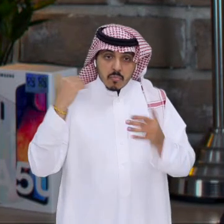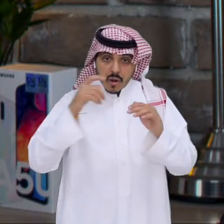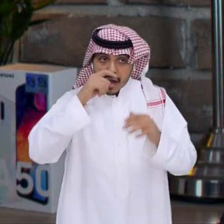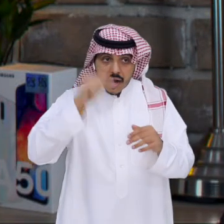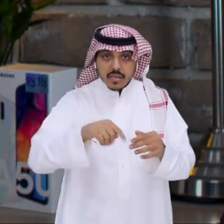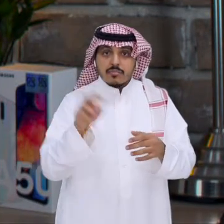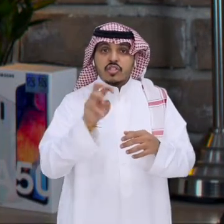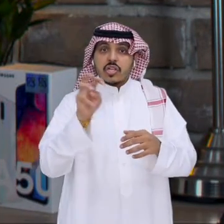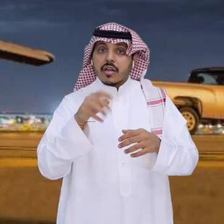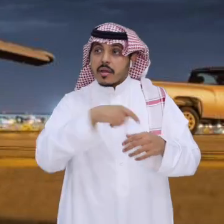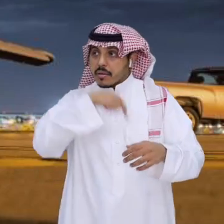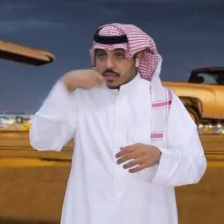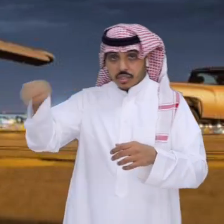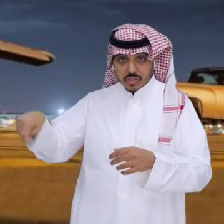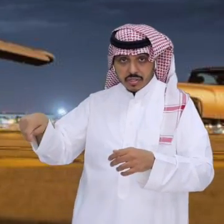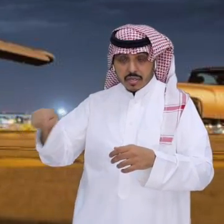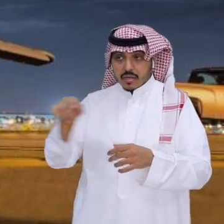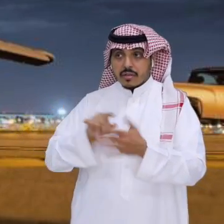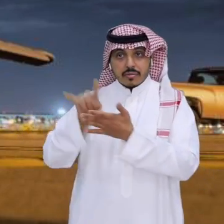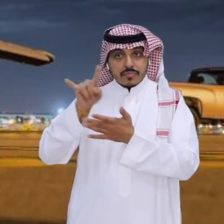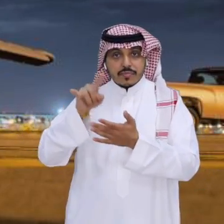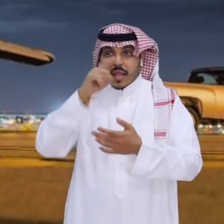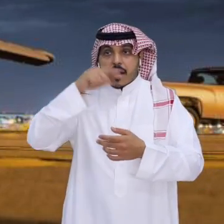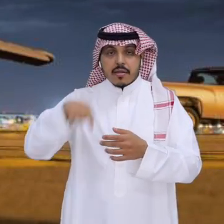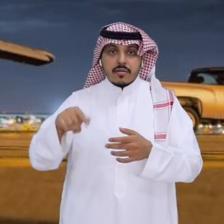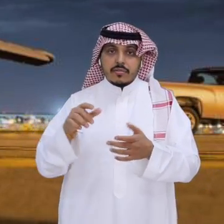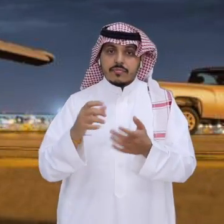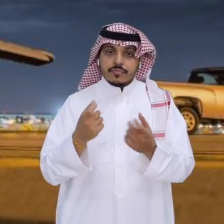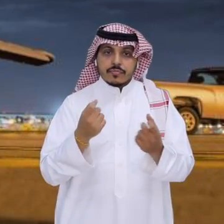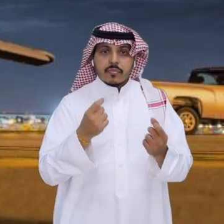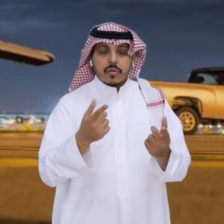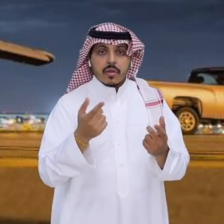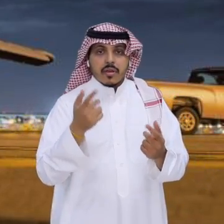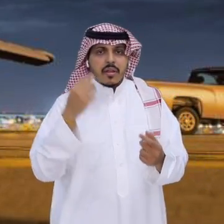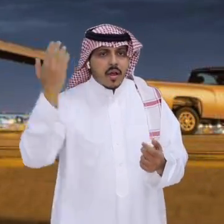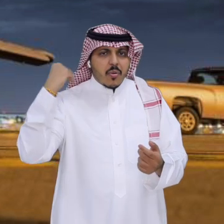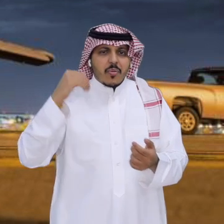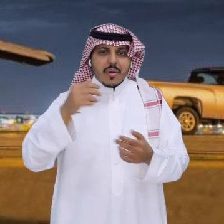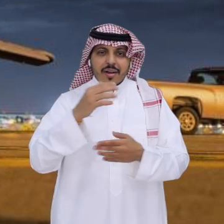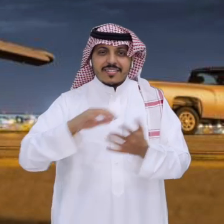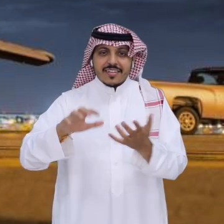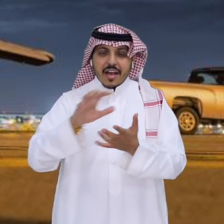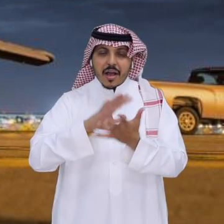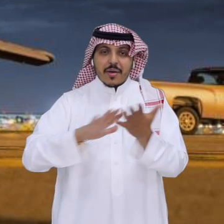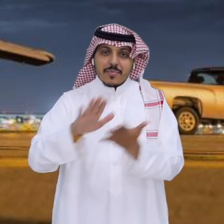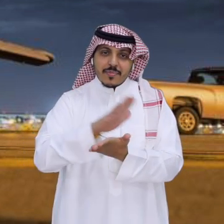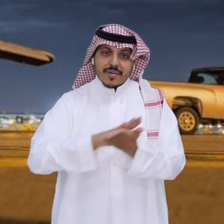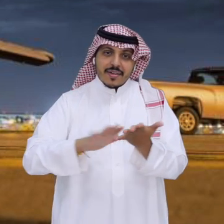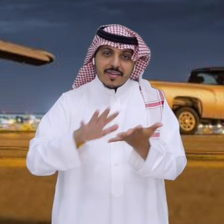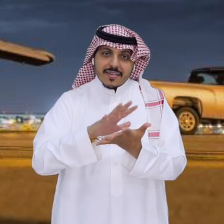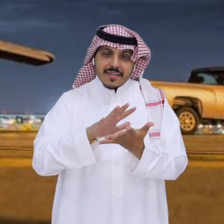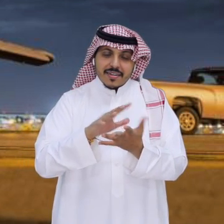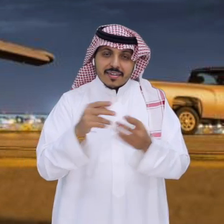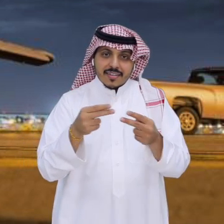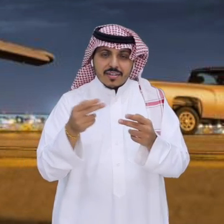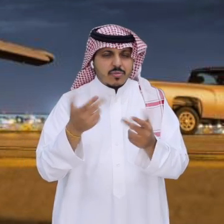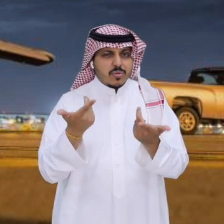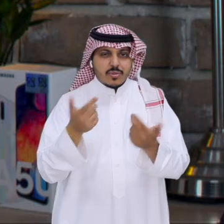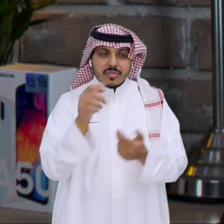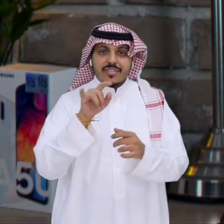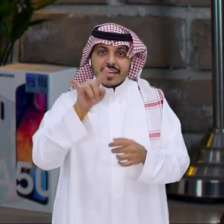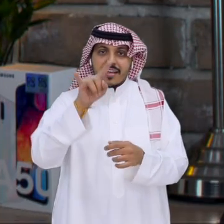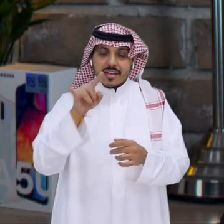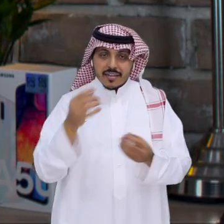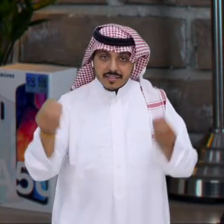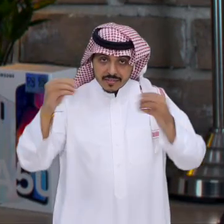إلزامي أنه حيكون موجود على كل طيارات الـ 737 ماكس. أحس من زمان ما تكلمنا أخبار طيارات. فخليني أكمل وأقول